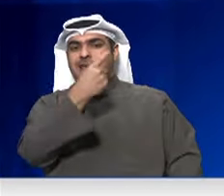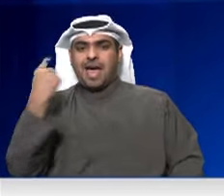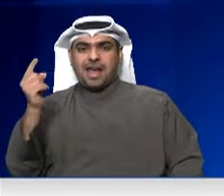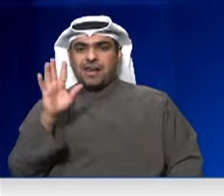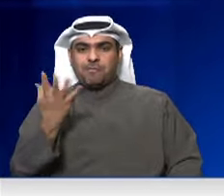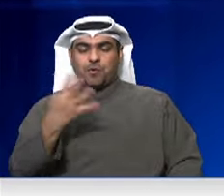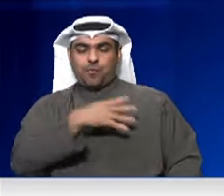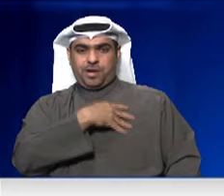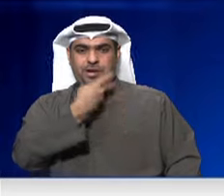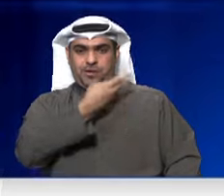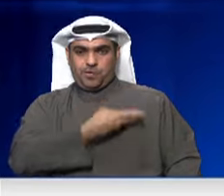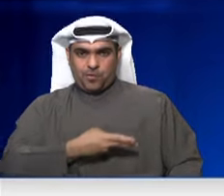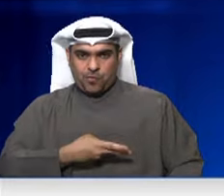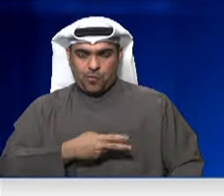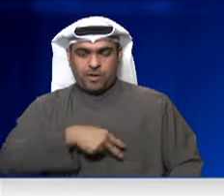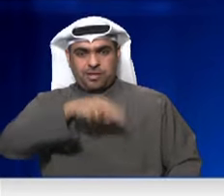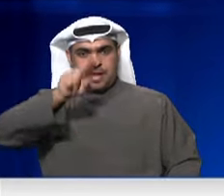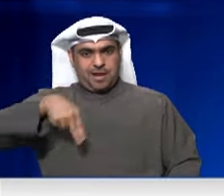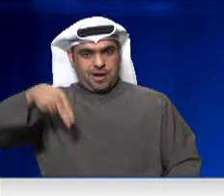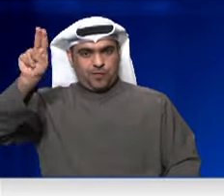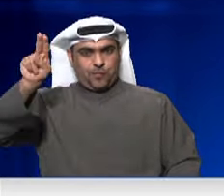والنرويج مطلع العام القادم